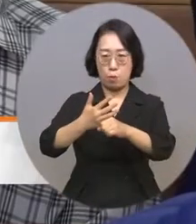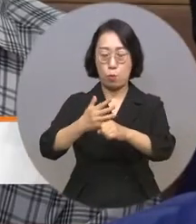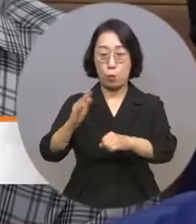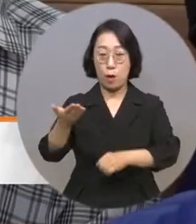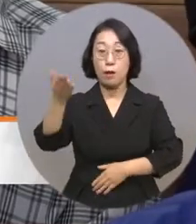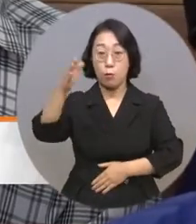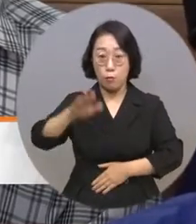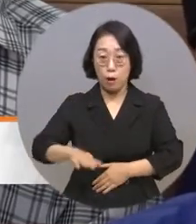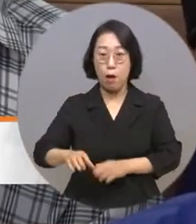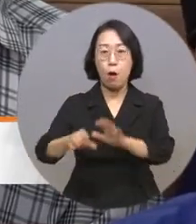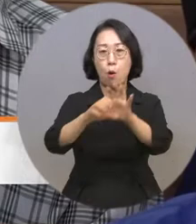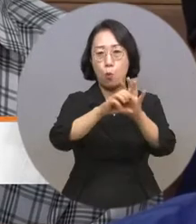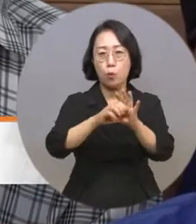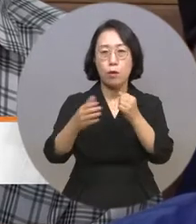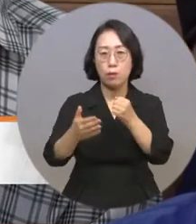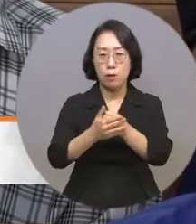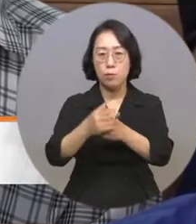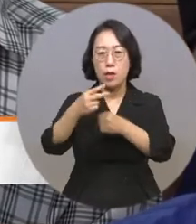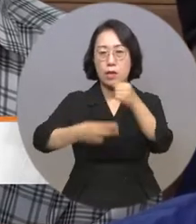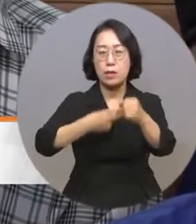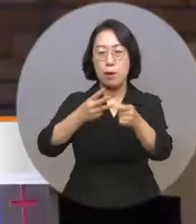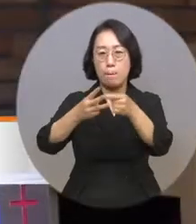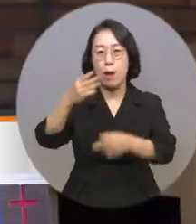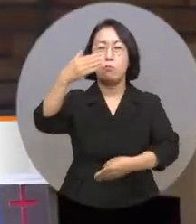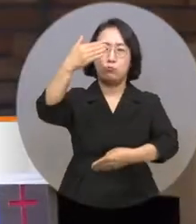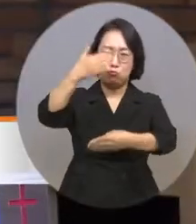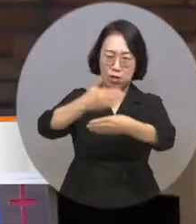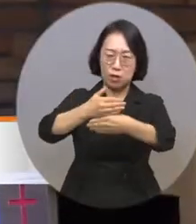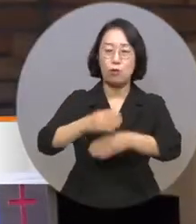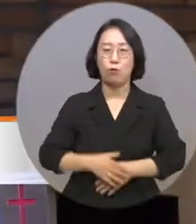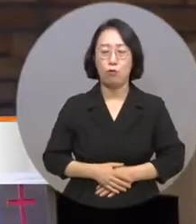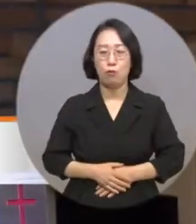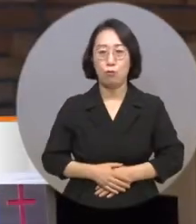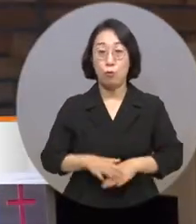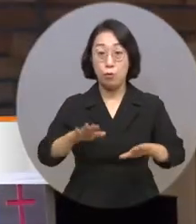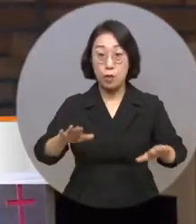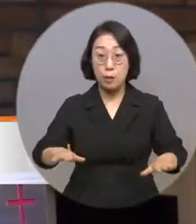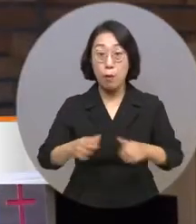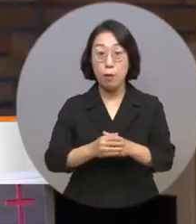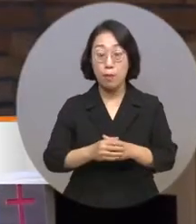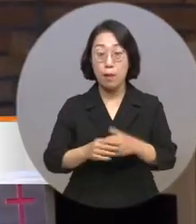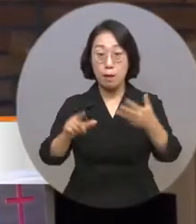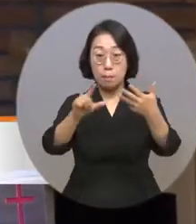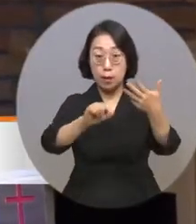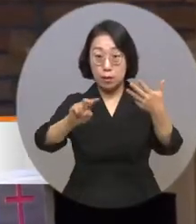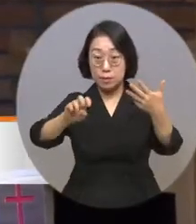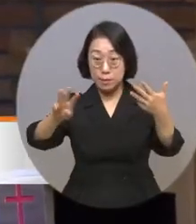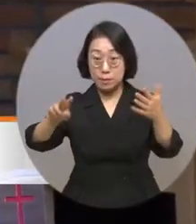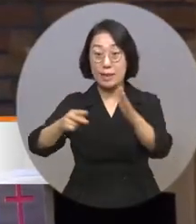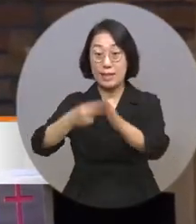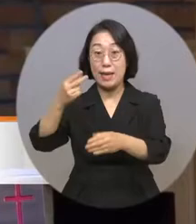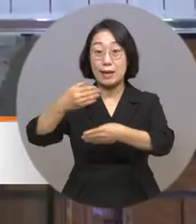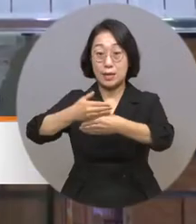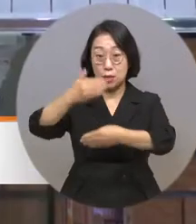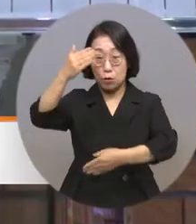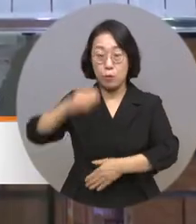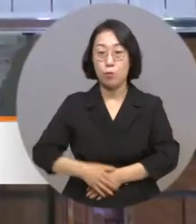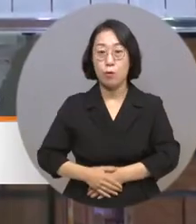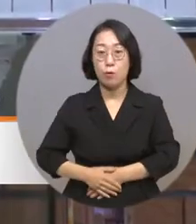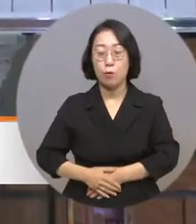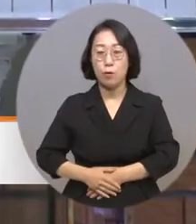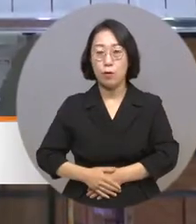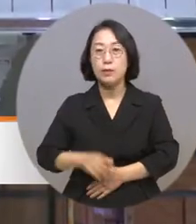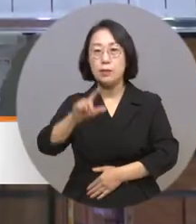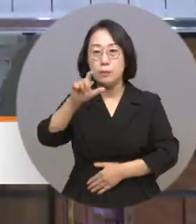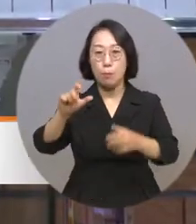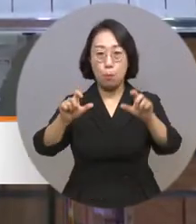맞았지만 코로나19로 인해 2년 반 만에 개강했습니다. 이번 학기는 8월 23일부터 11월 29일까지며